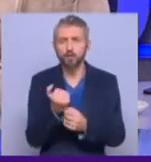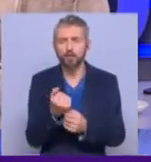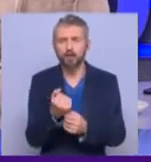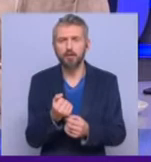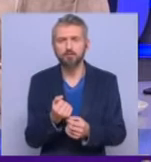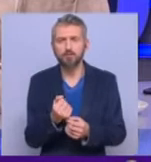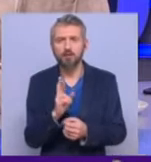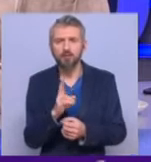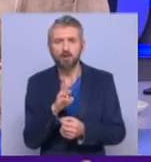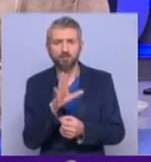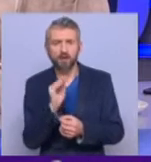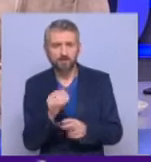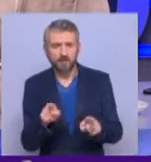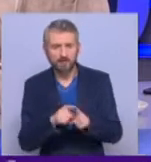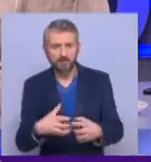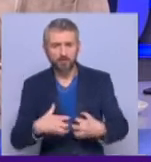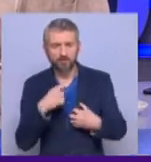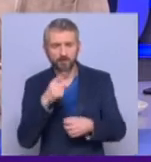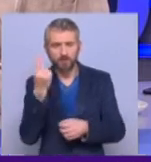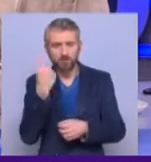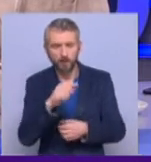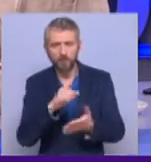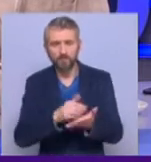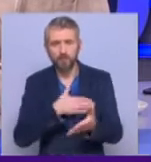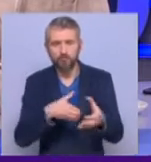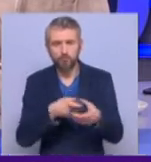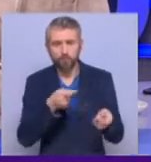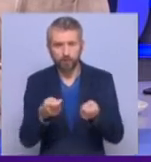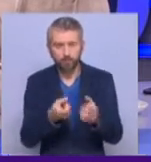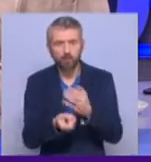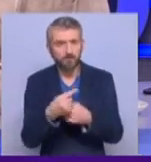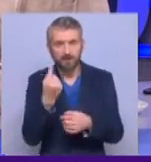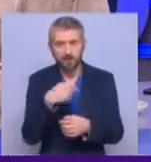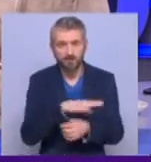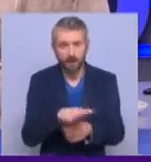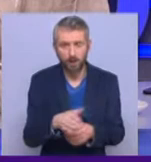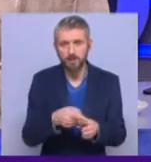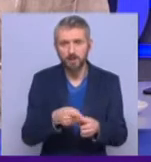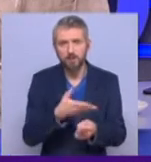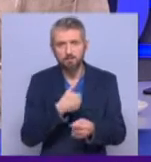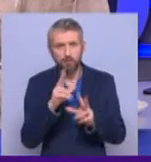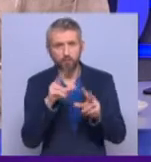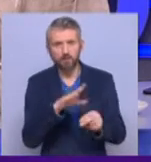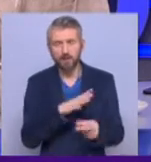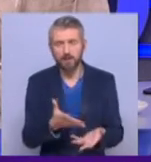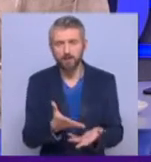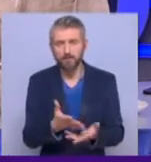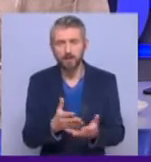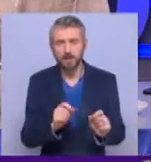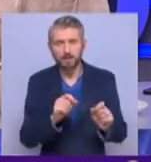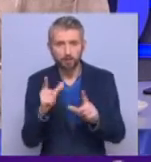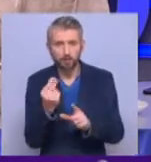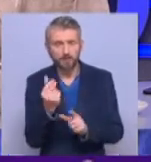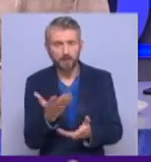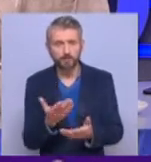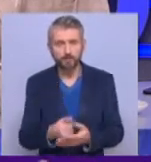Наскільки МВФ такі страшні, що вони вимагають від нашого уряду, а виявляється, не вони вимагаються, ми їм там пообіцяли збільшувати ці